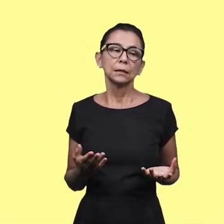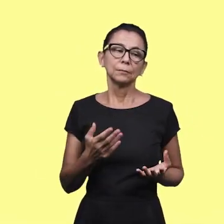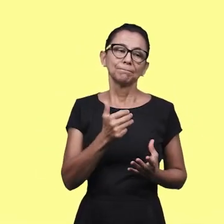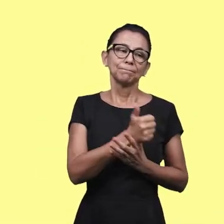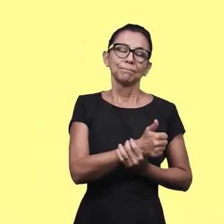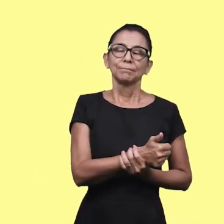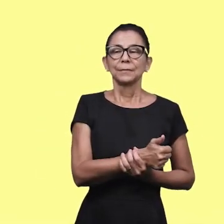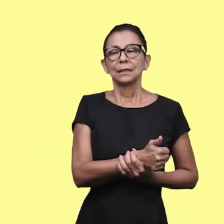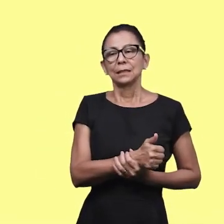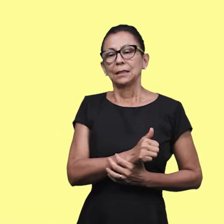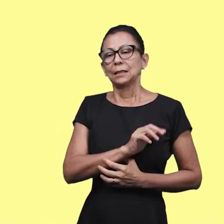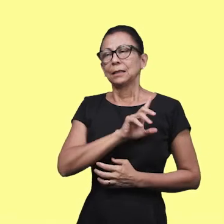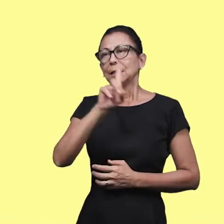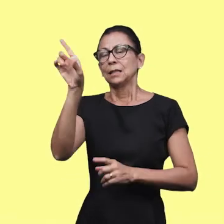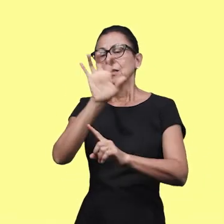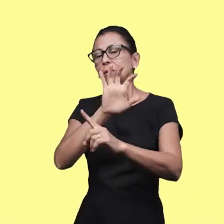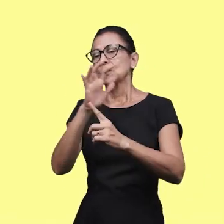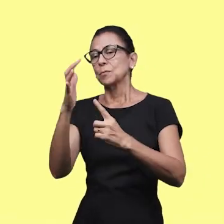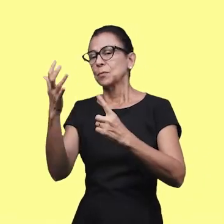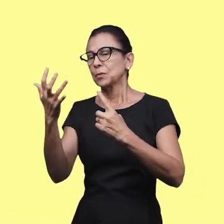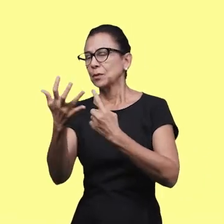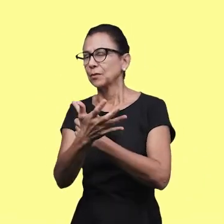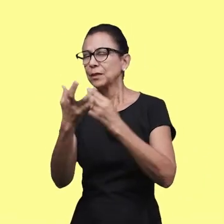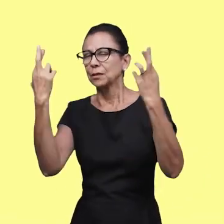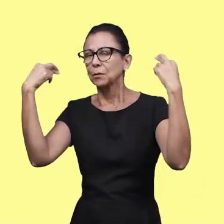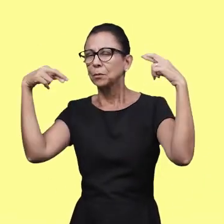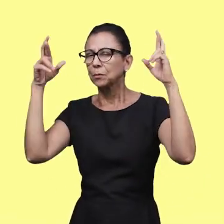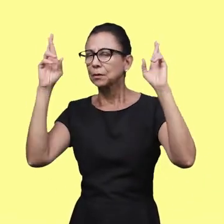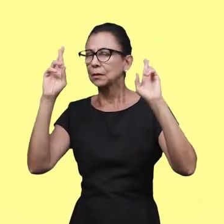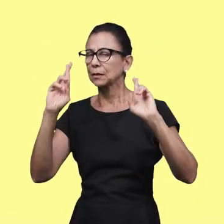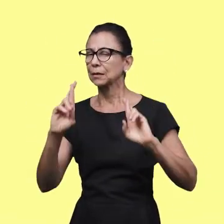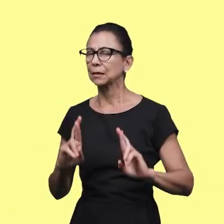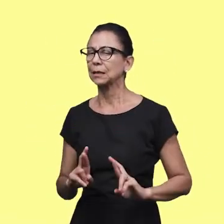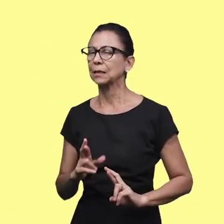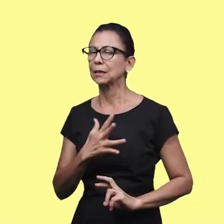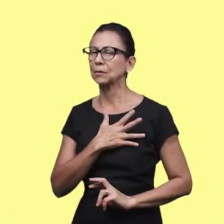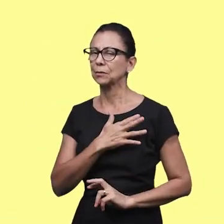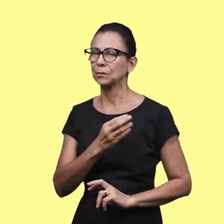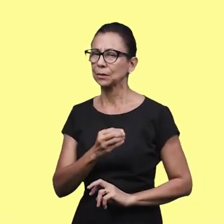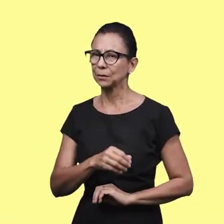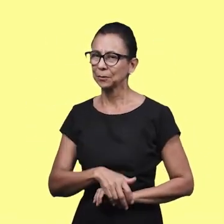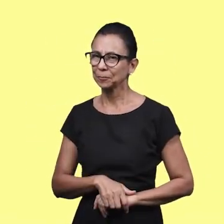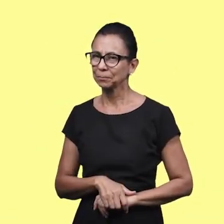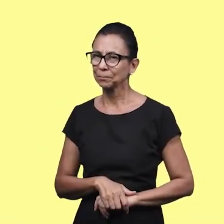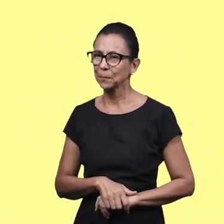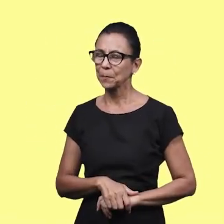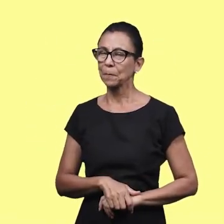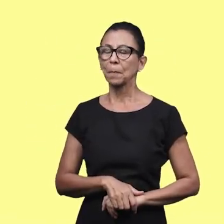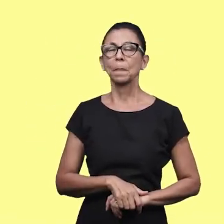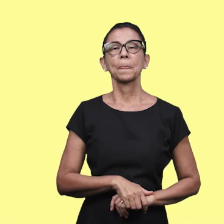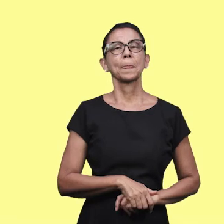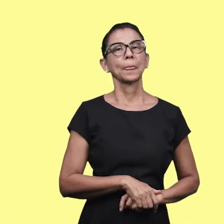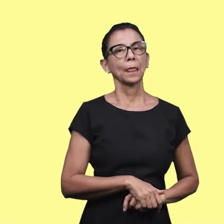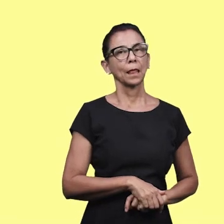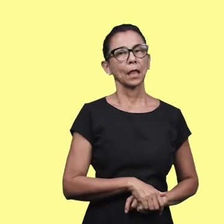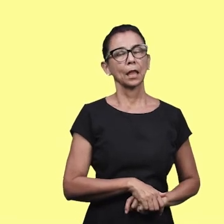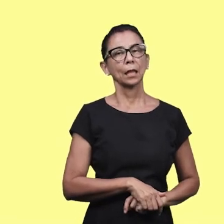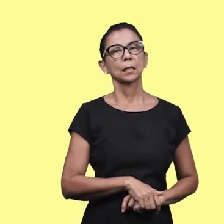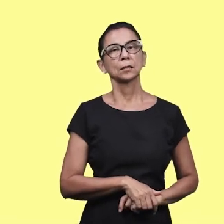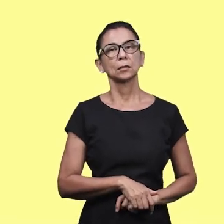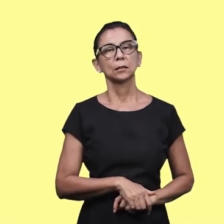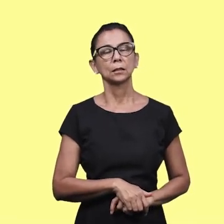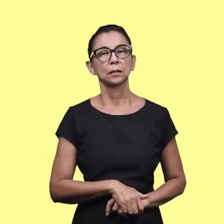trouve l'agneau? Abraham a répondu: Dieu va pourvoir pour soi un agneau, mon fils. Alors, il